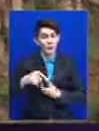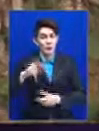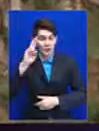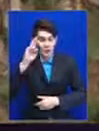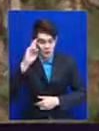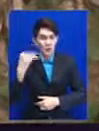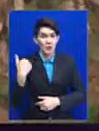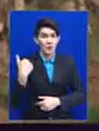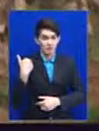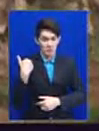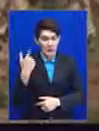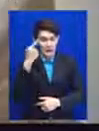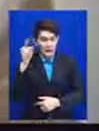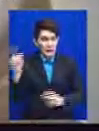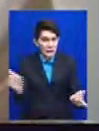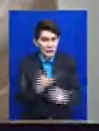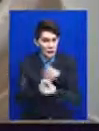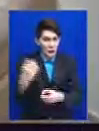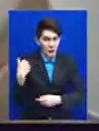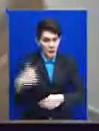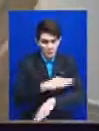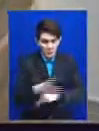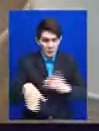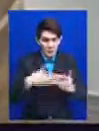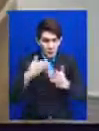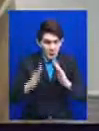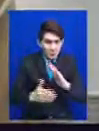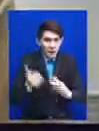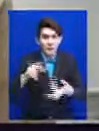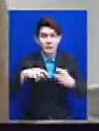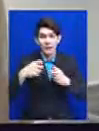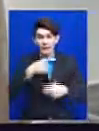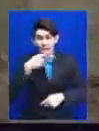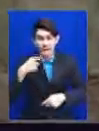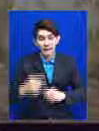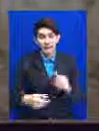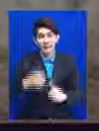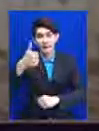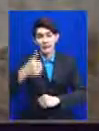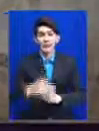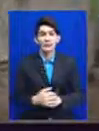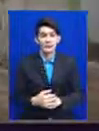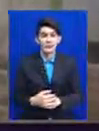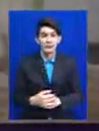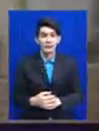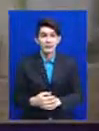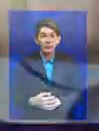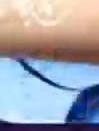และเห็นแก่ประโยชน์ส่วนรวมเราก็จะสามารถที่จะผ่านพ้นปัญหาภัยแล้งปีนี้ไปได้